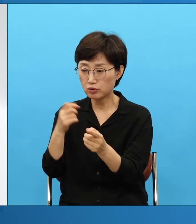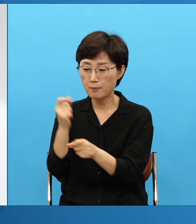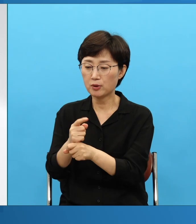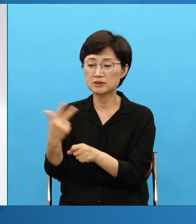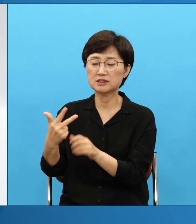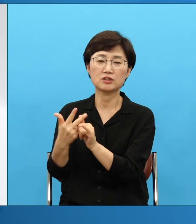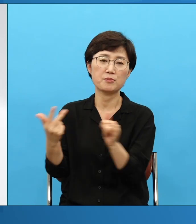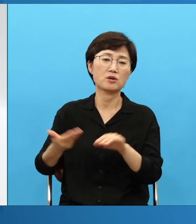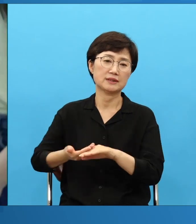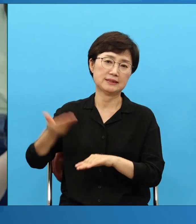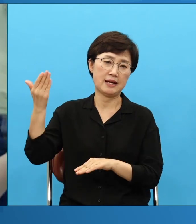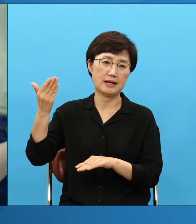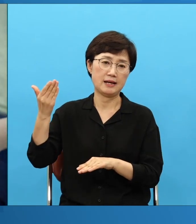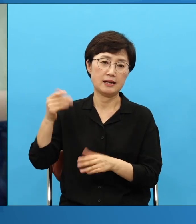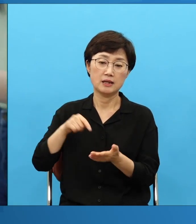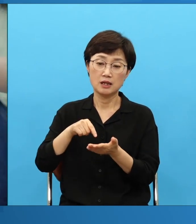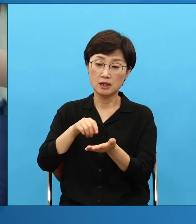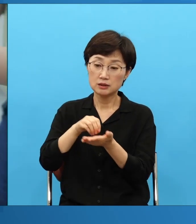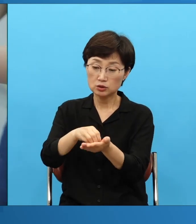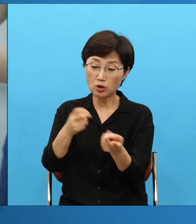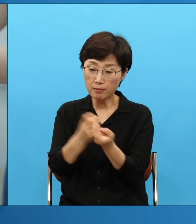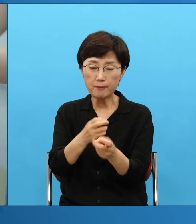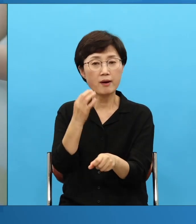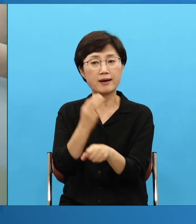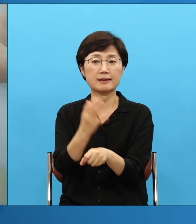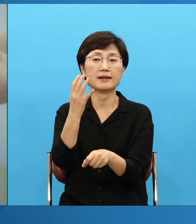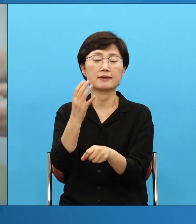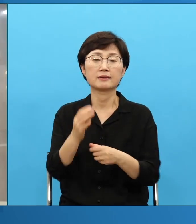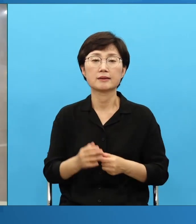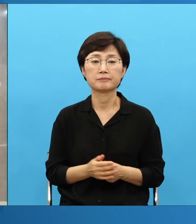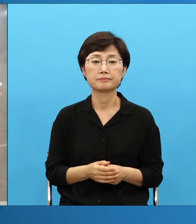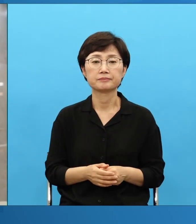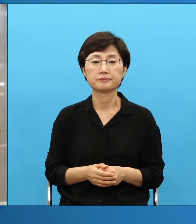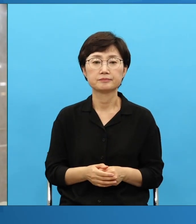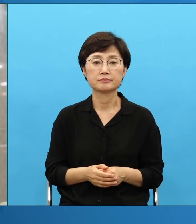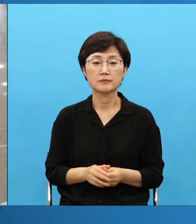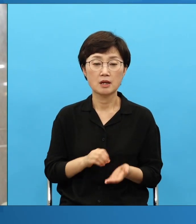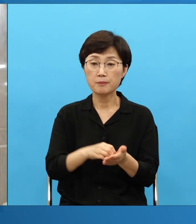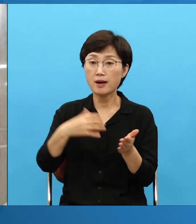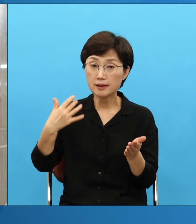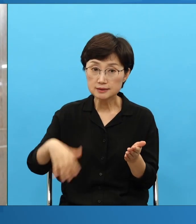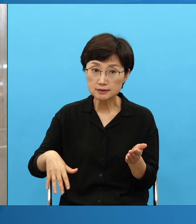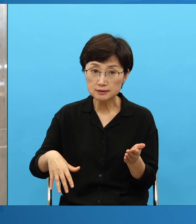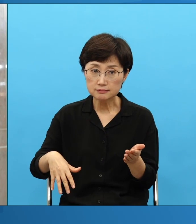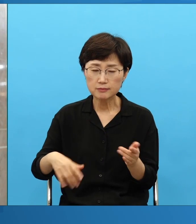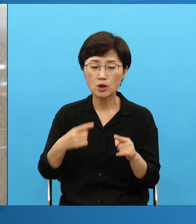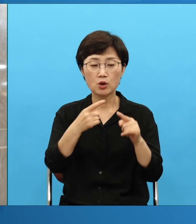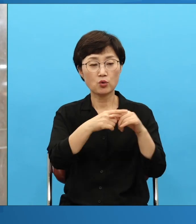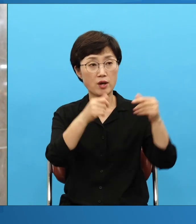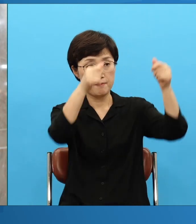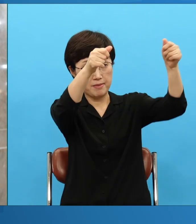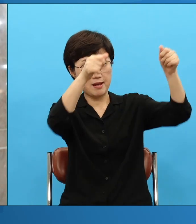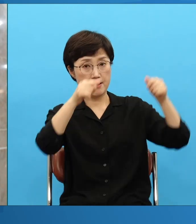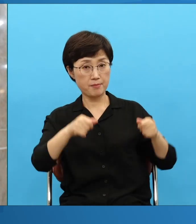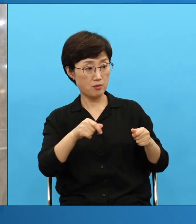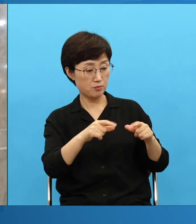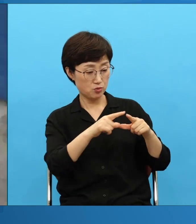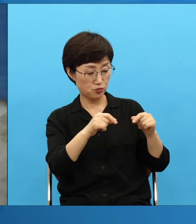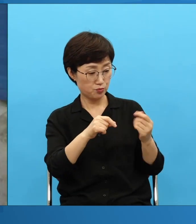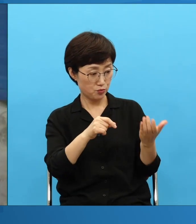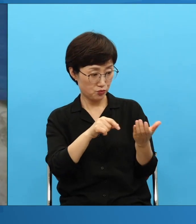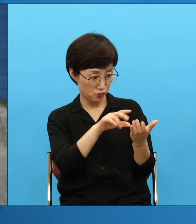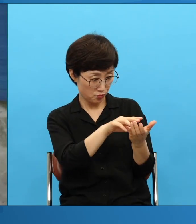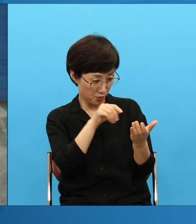2023 WRC 포스터가 전국 교육자 부부 수련회에서 배부됩니다. 아직 등록 전이라면 교회에 부착될 포스터의 QR코드를